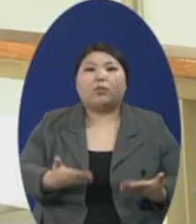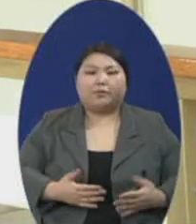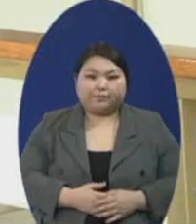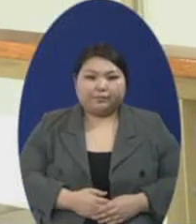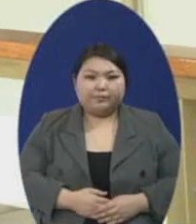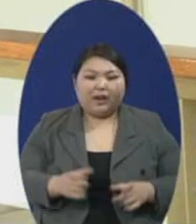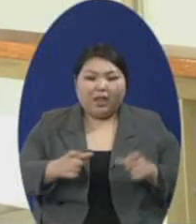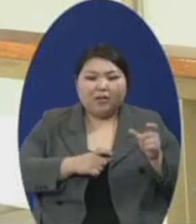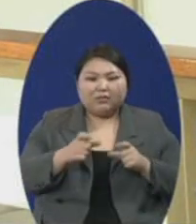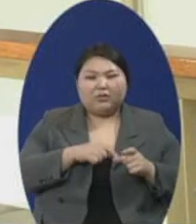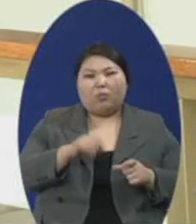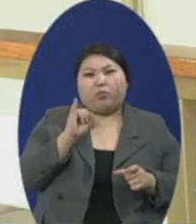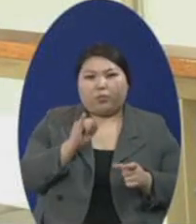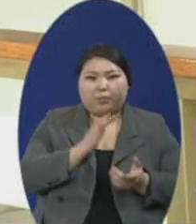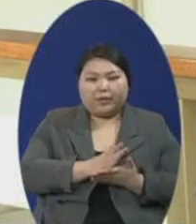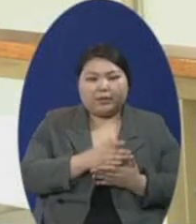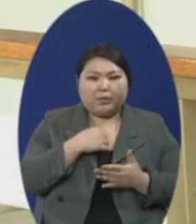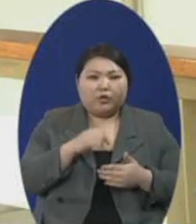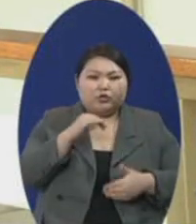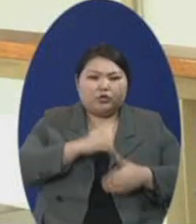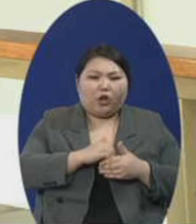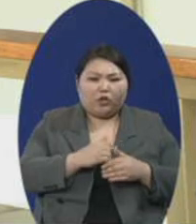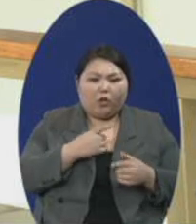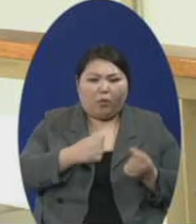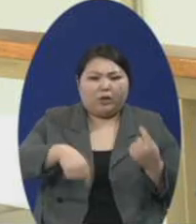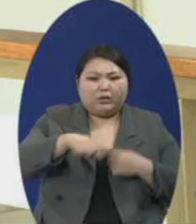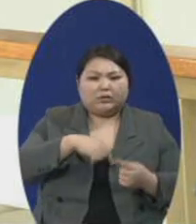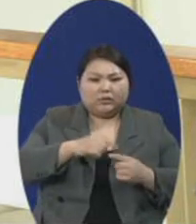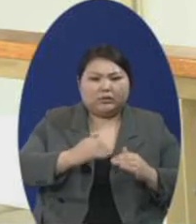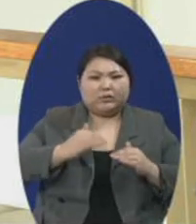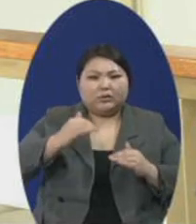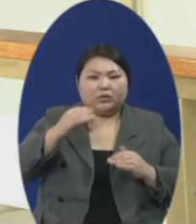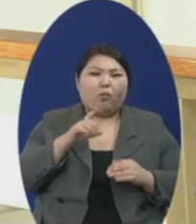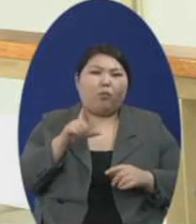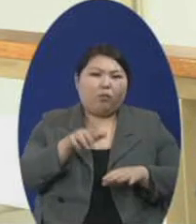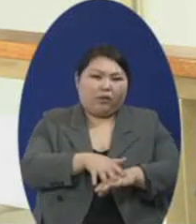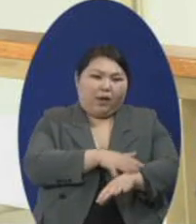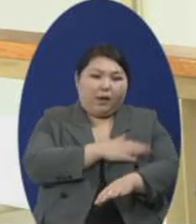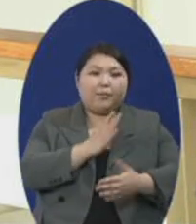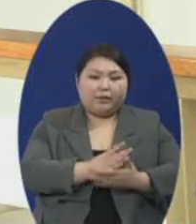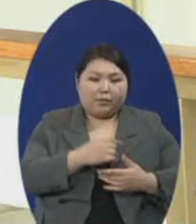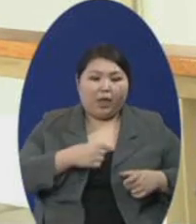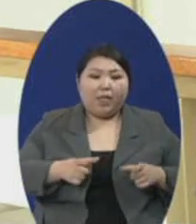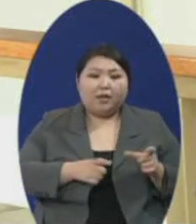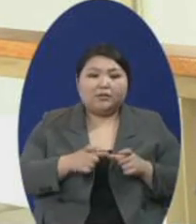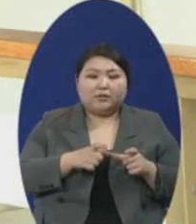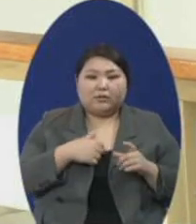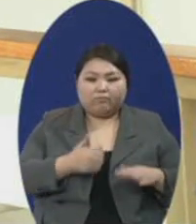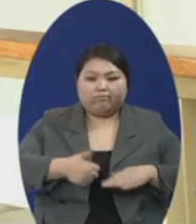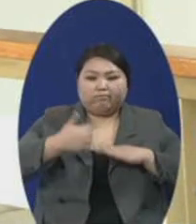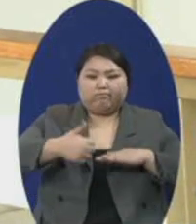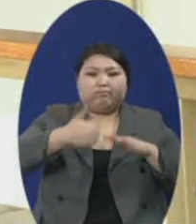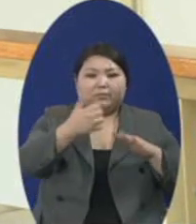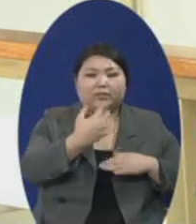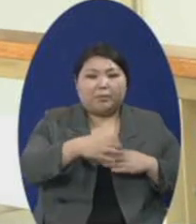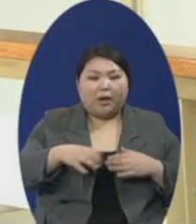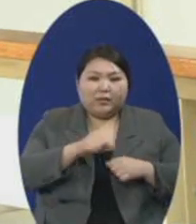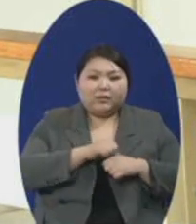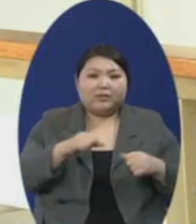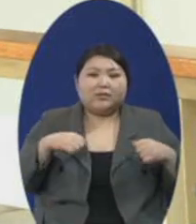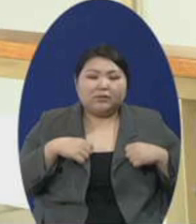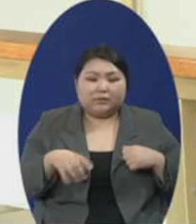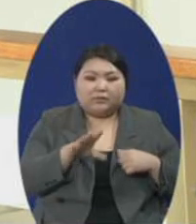байна. Дотоодын нийт төлөвийн өсөлт удаан байна. Эдийн засгийн одоо энэ тэргүүлэх салбарууд ард иргэдэд хармаан байх